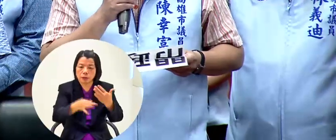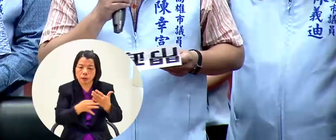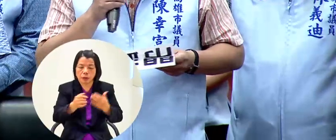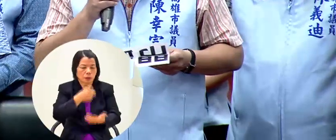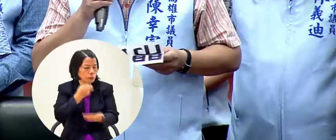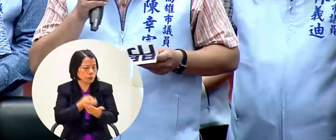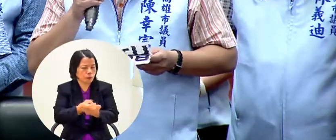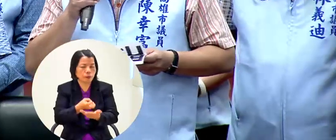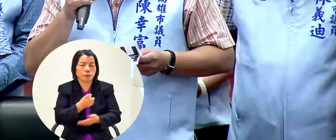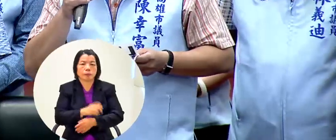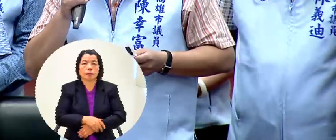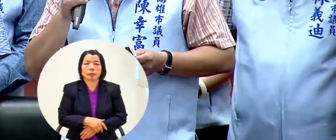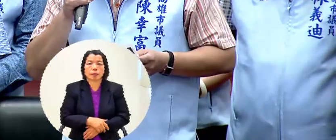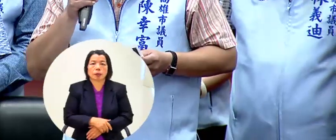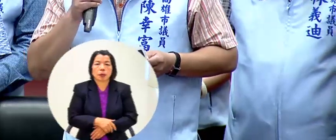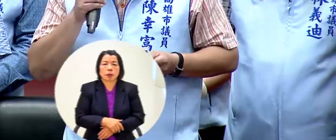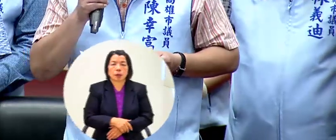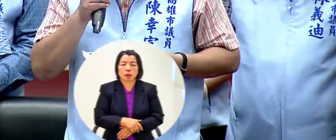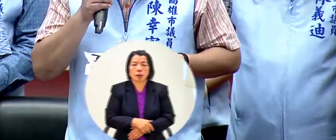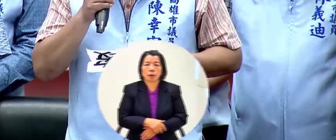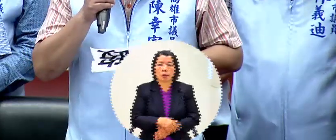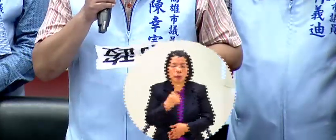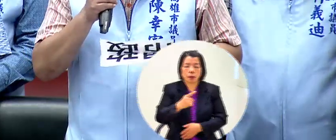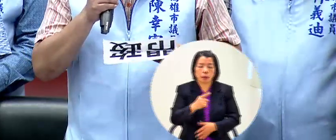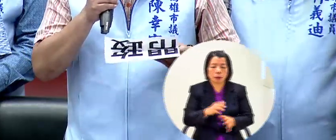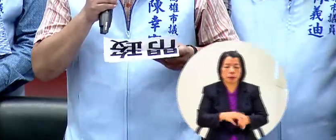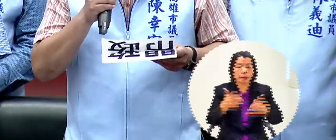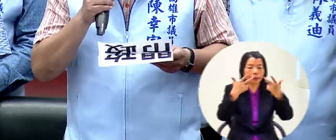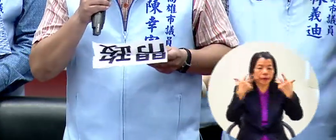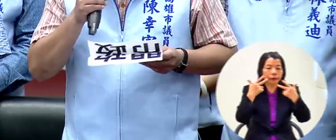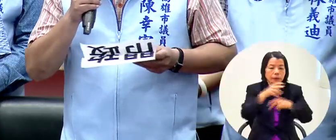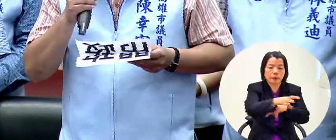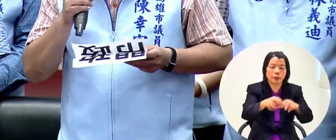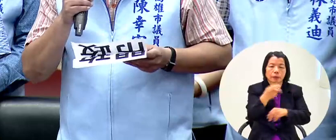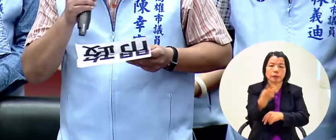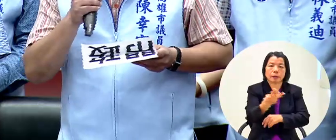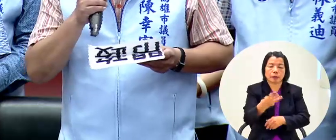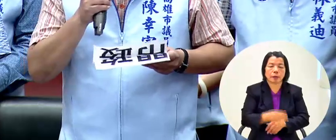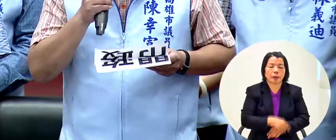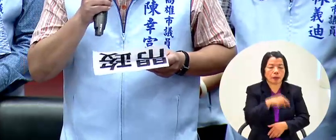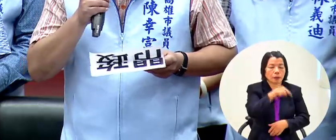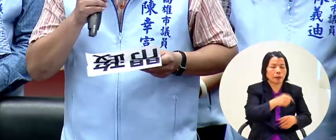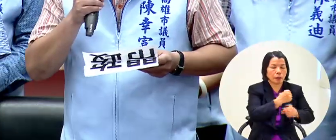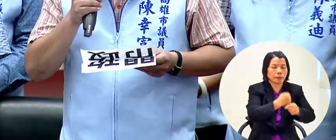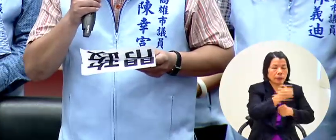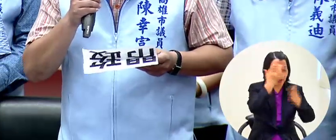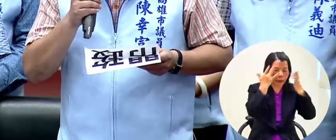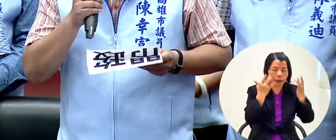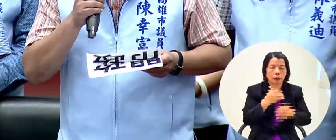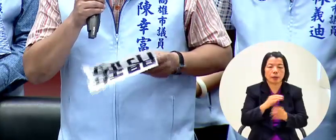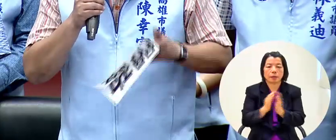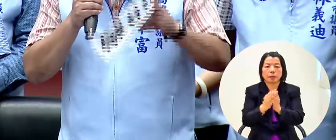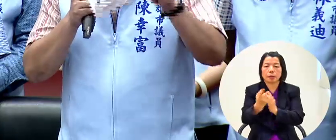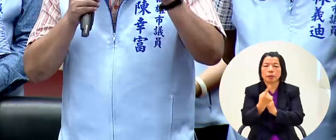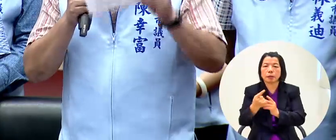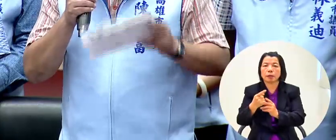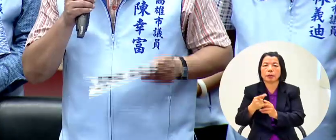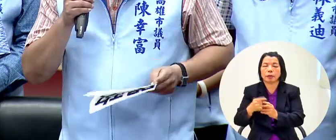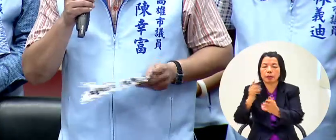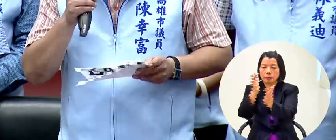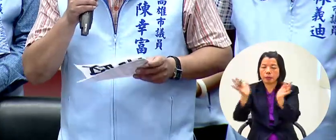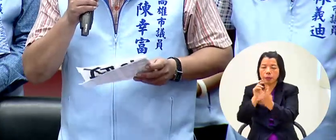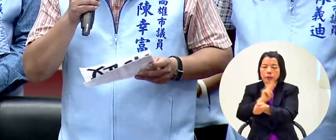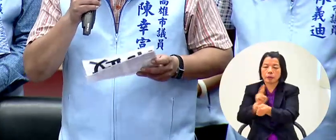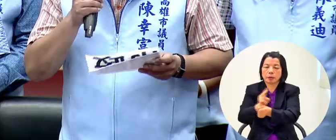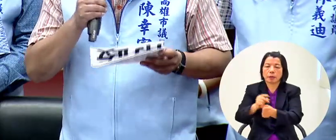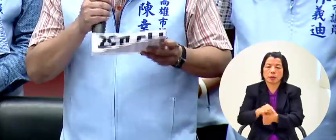苛，以至于我们在三个原乡，纳马夏、桃园跟茂林，总共申请的人就两个人可以